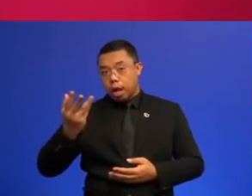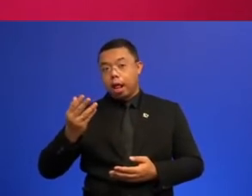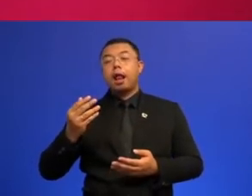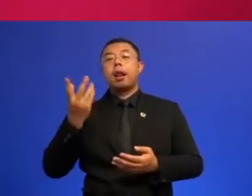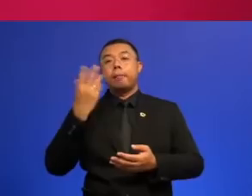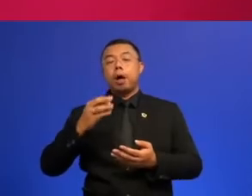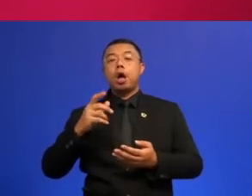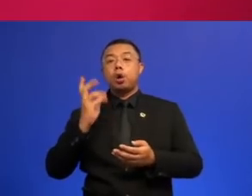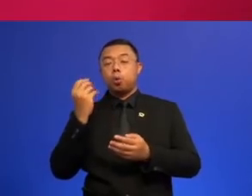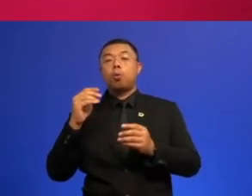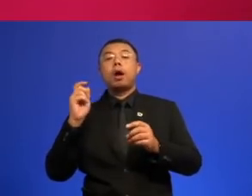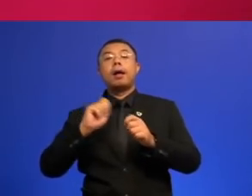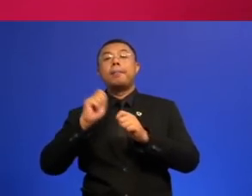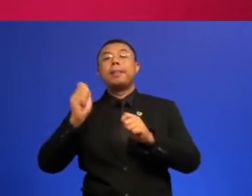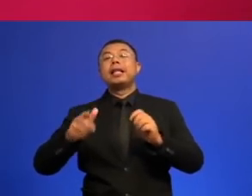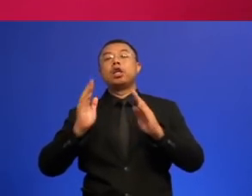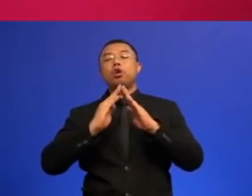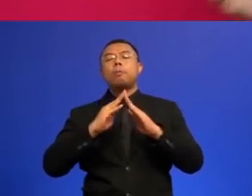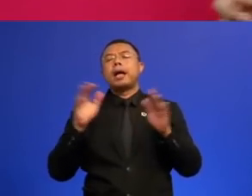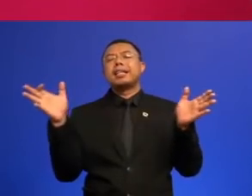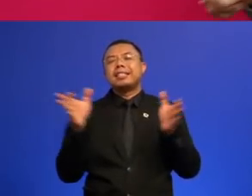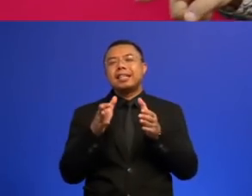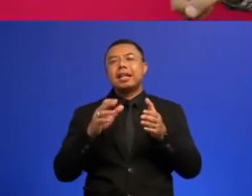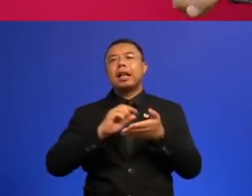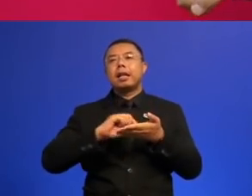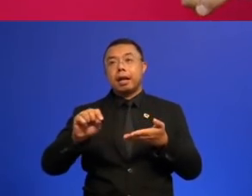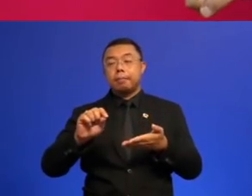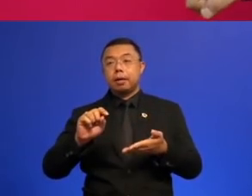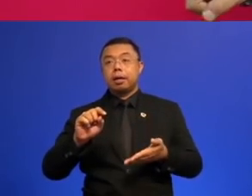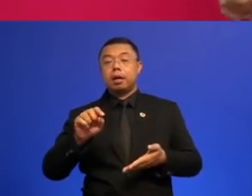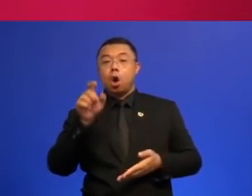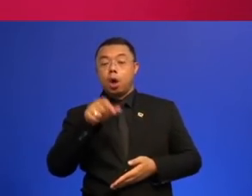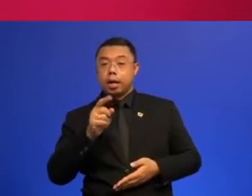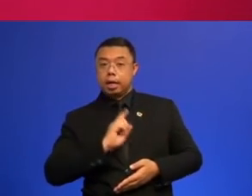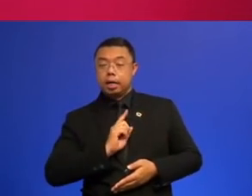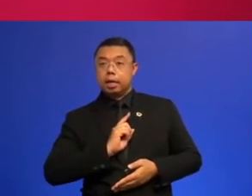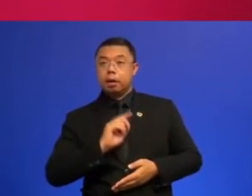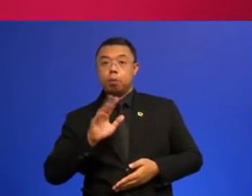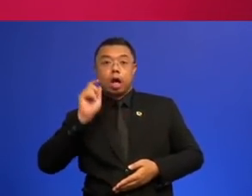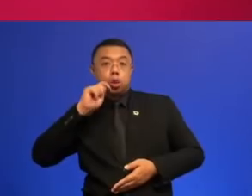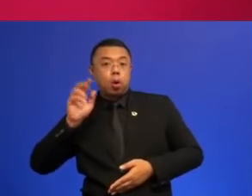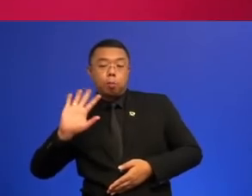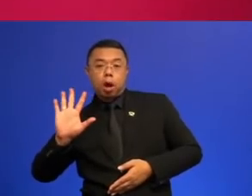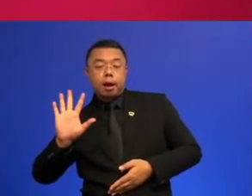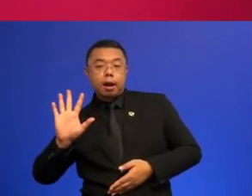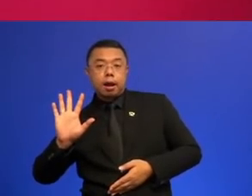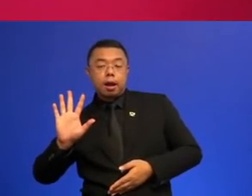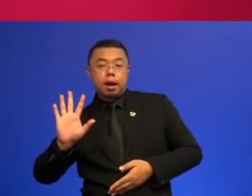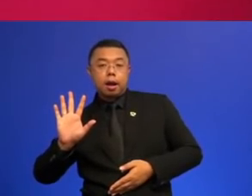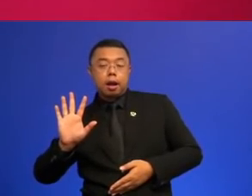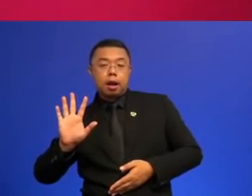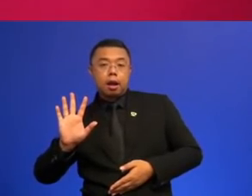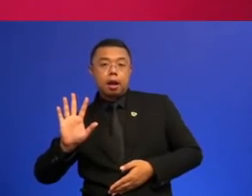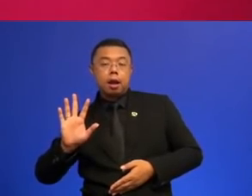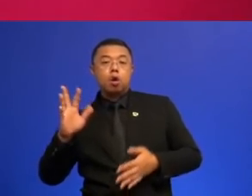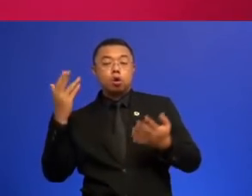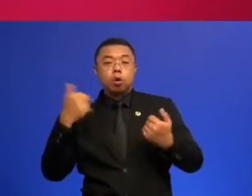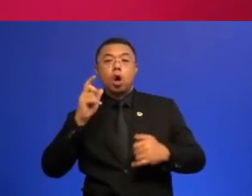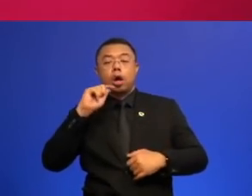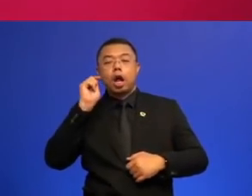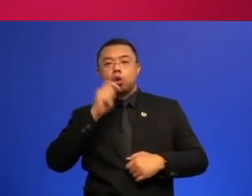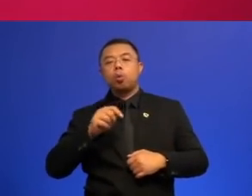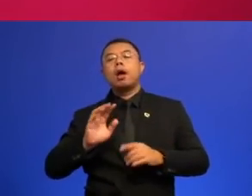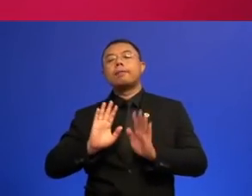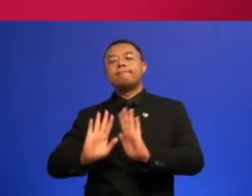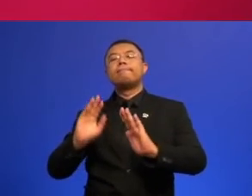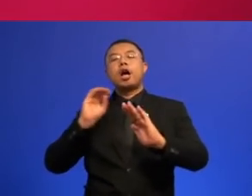baru uangnya beli rumah lebih kecil. Atas nama orang ini, bukan nama orang tua. Lalu orang tua suruh